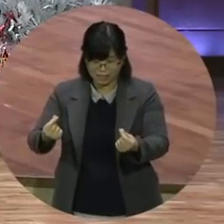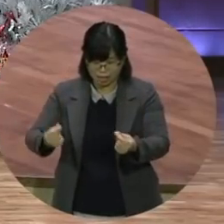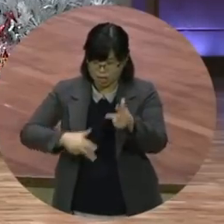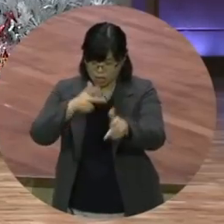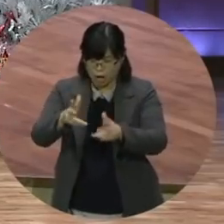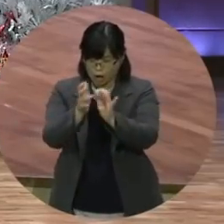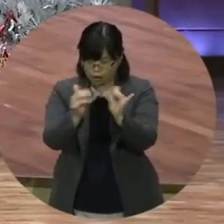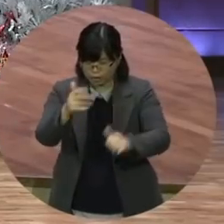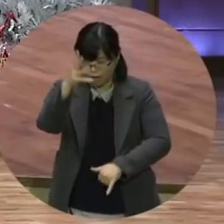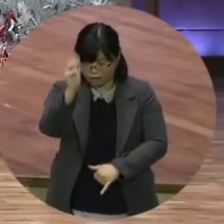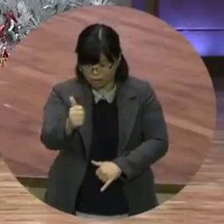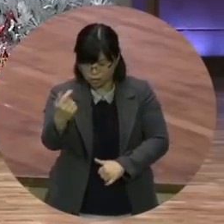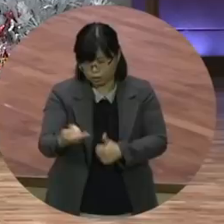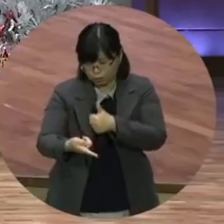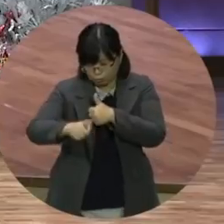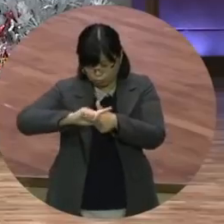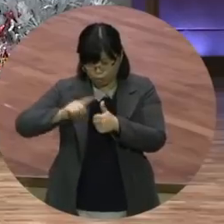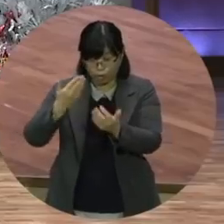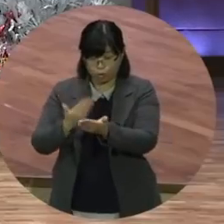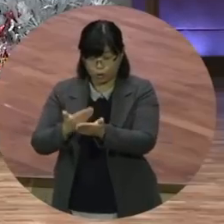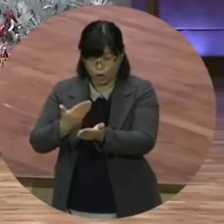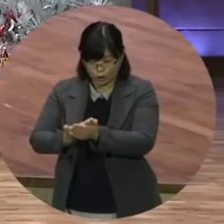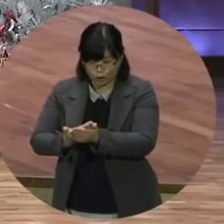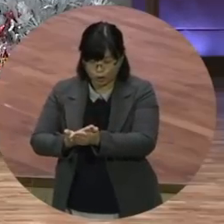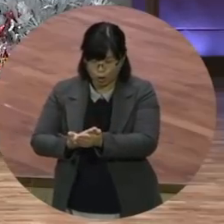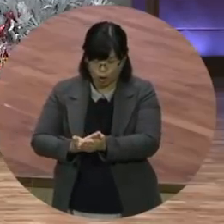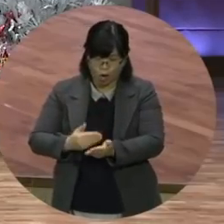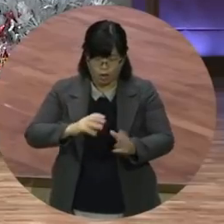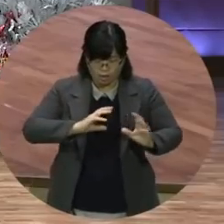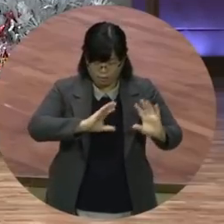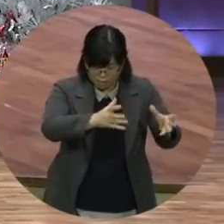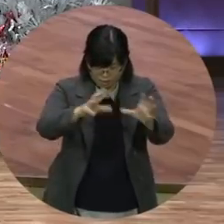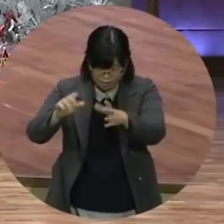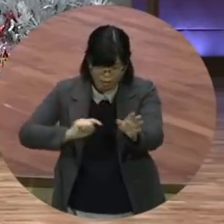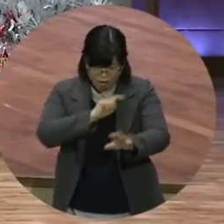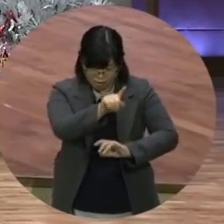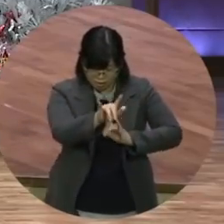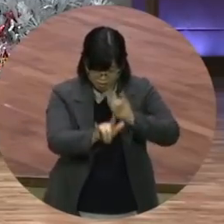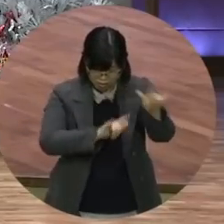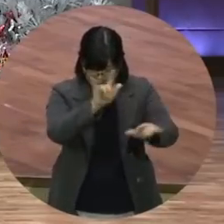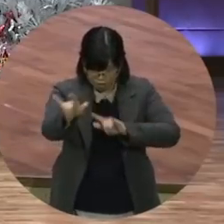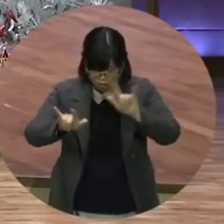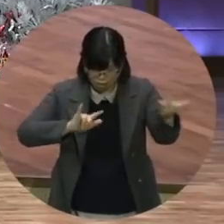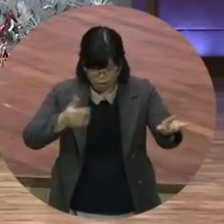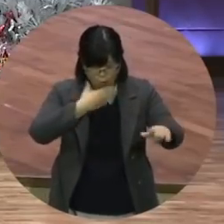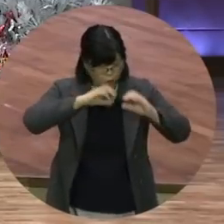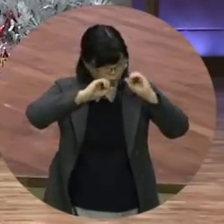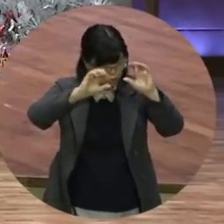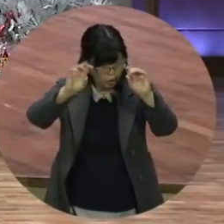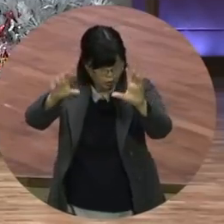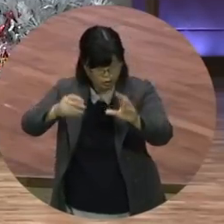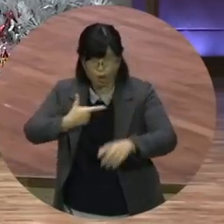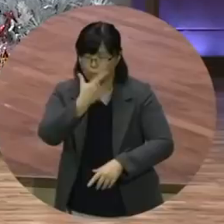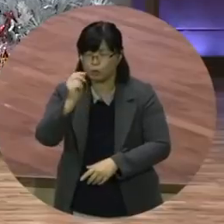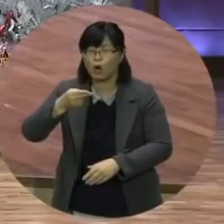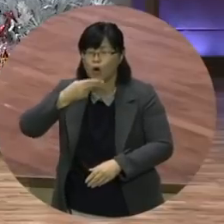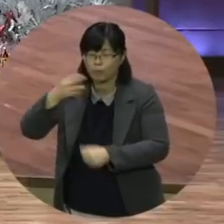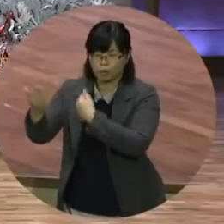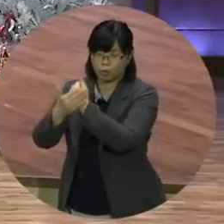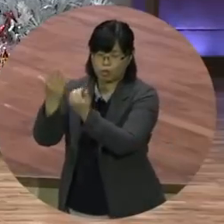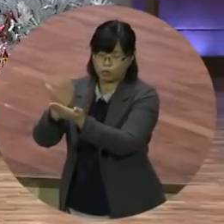마음껏 복음 전할 수 있도록 축복하여 주시옵소서. 시온성가대가 정성껏 찬양을